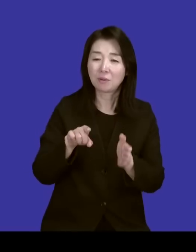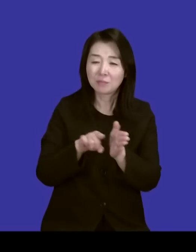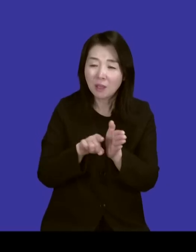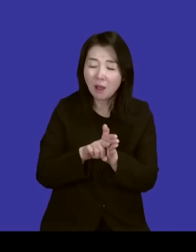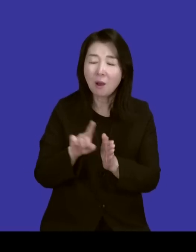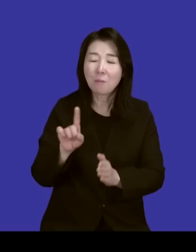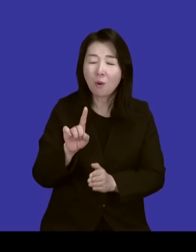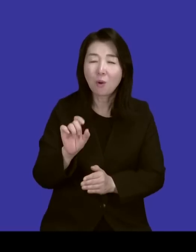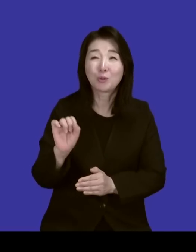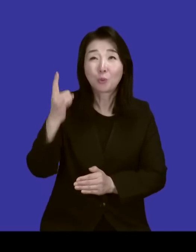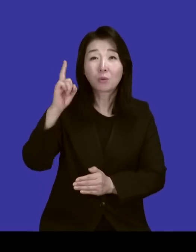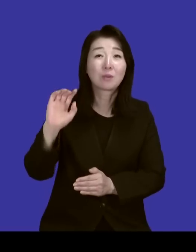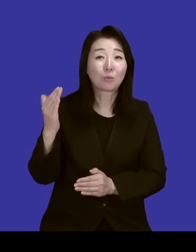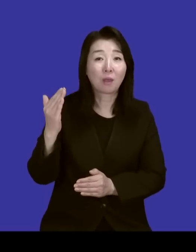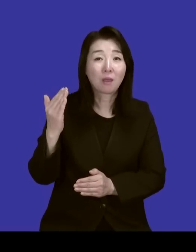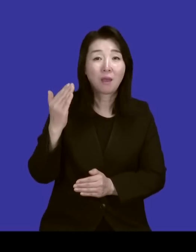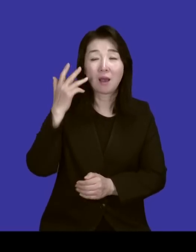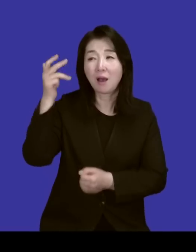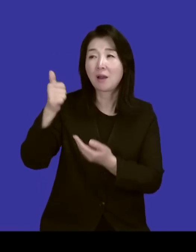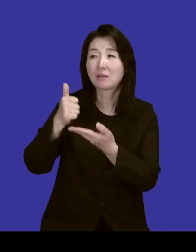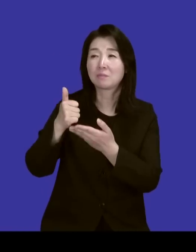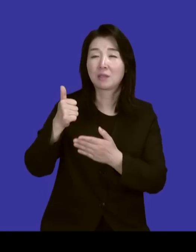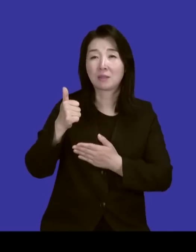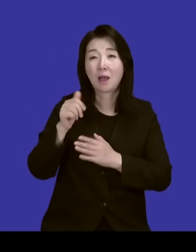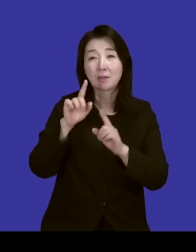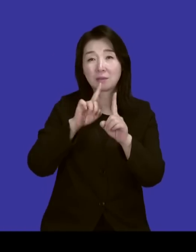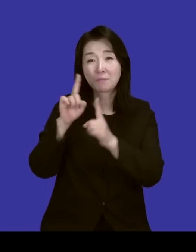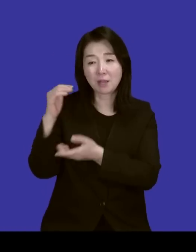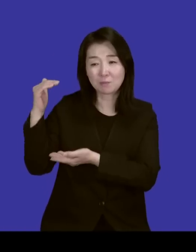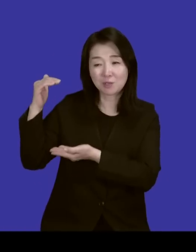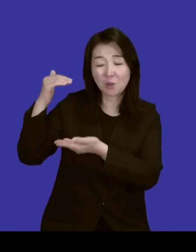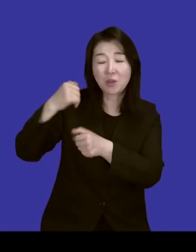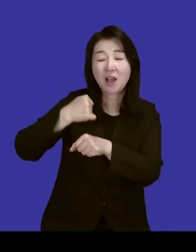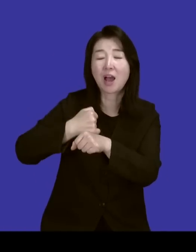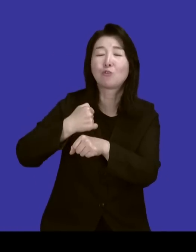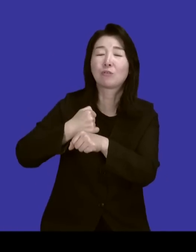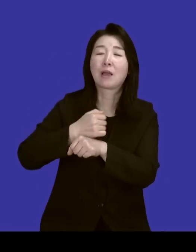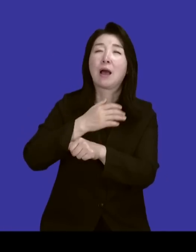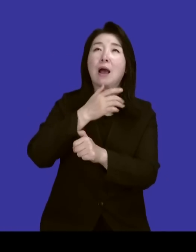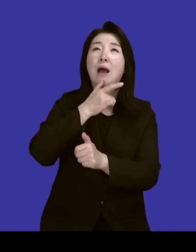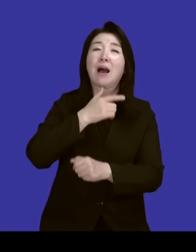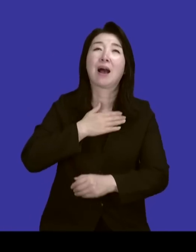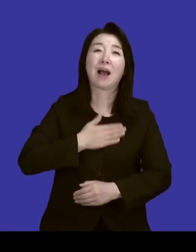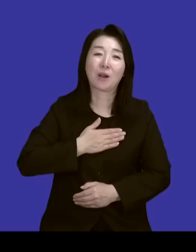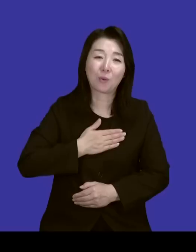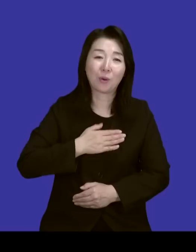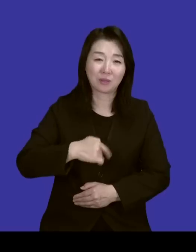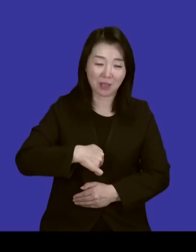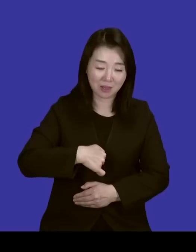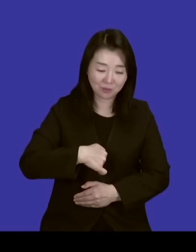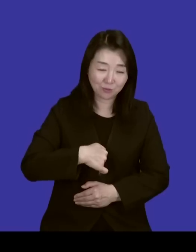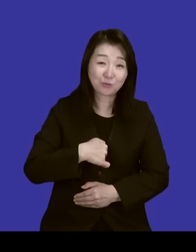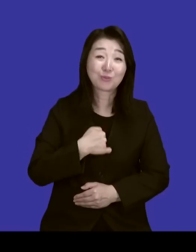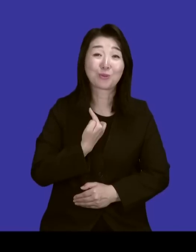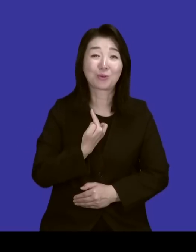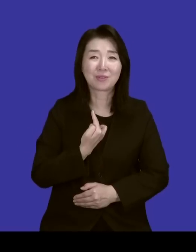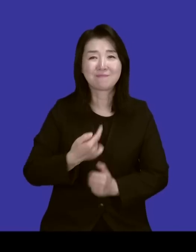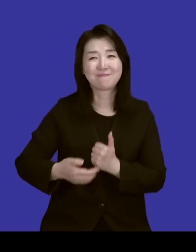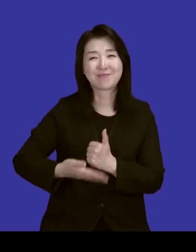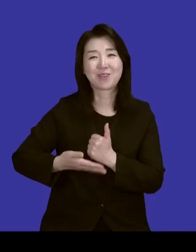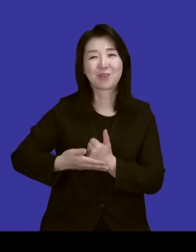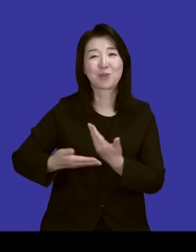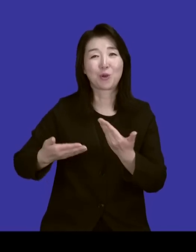야 하나님이 나로 평생 이 말씀을 전하게 하시는구나. 예. 뭐 이런 저 자신을 스스로를